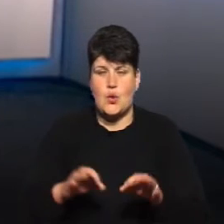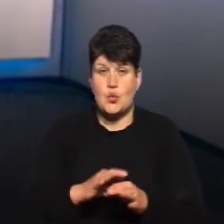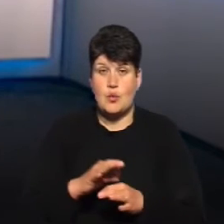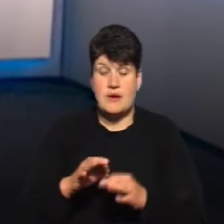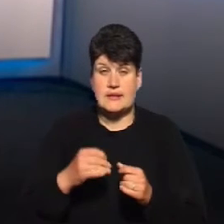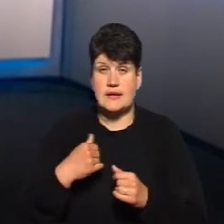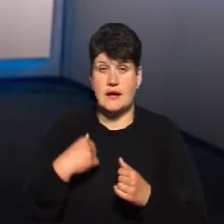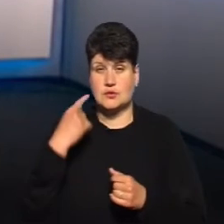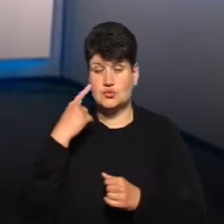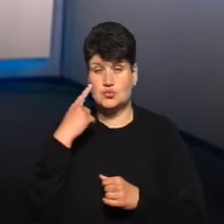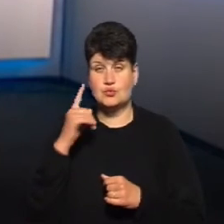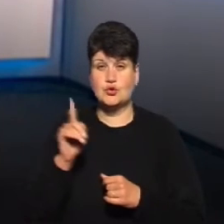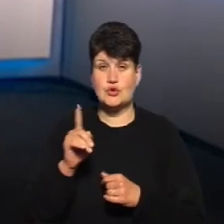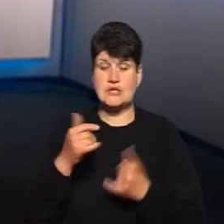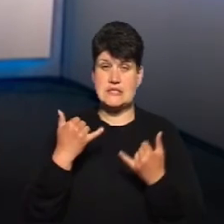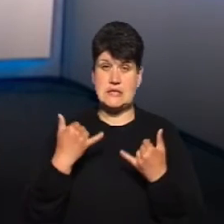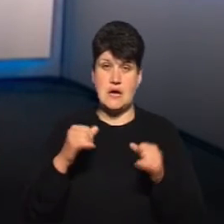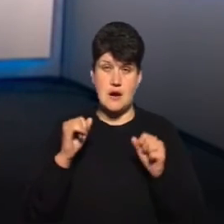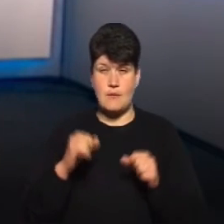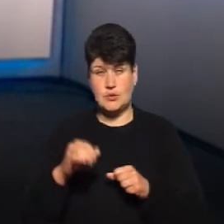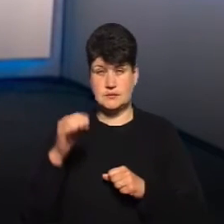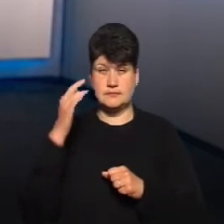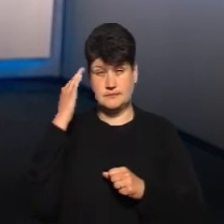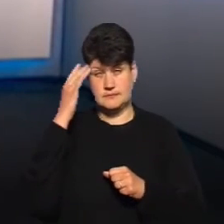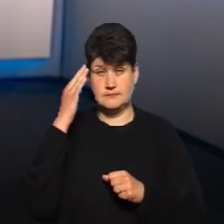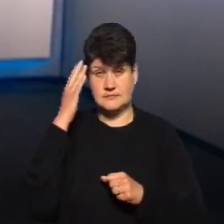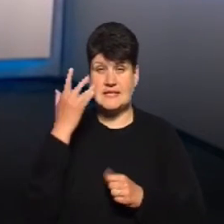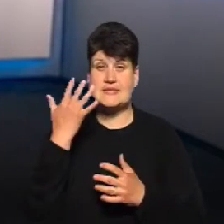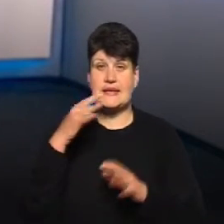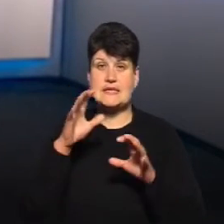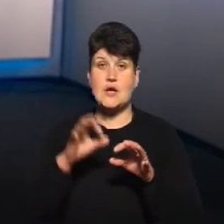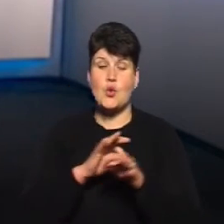можна, не знаю, здогадуватись, скільки законопроєктів буде до цього